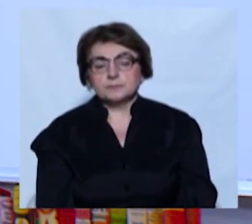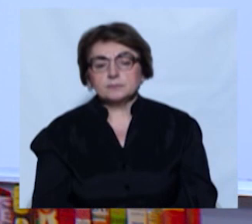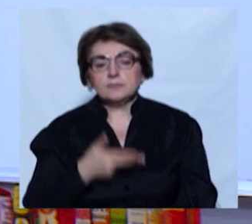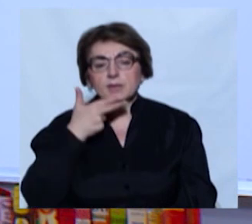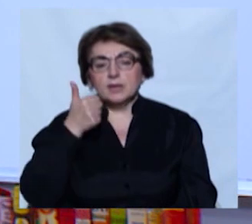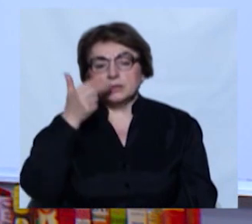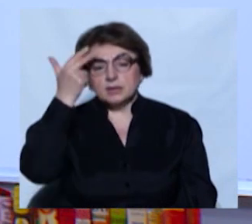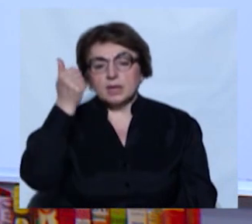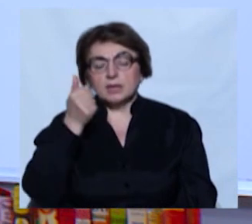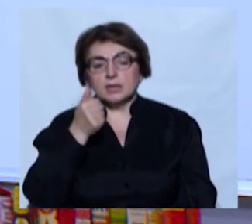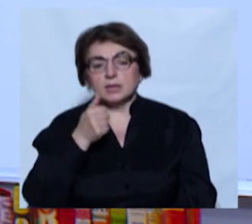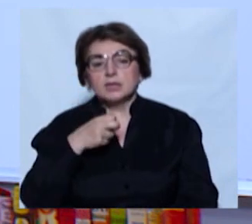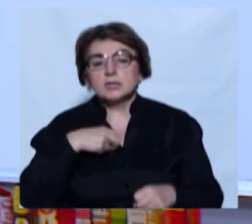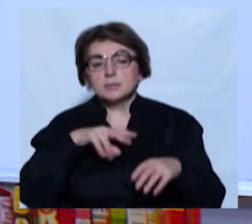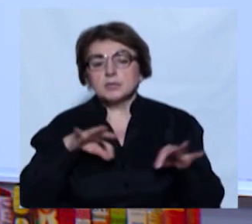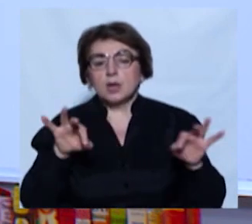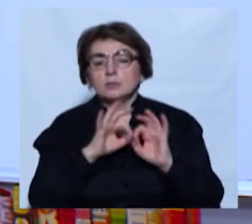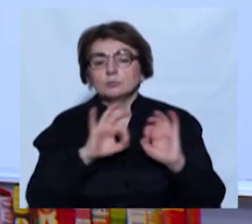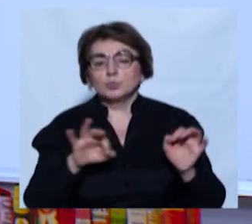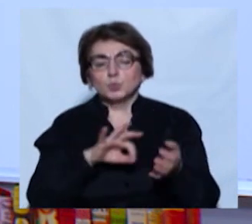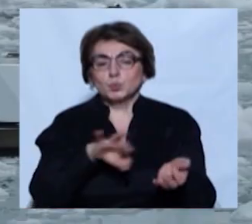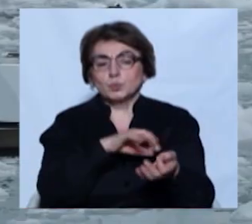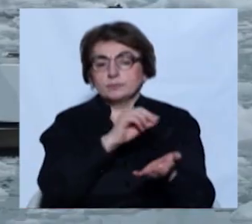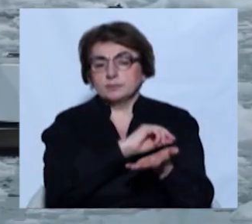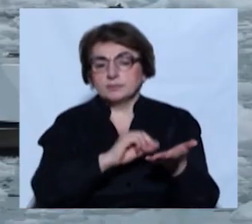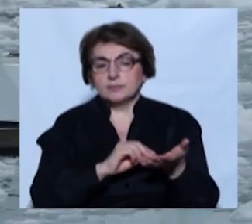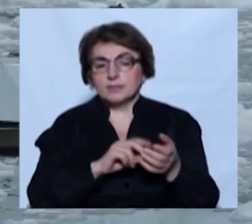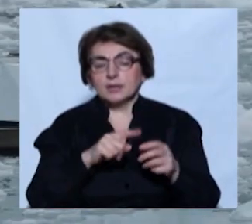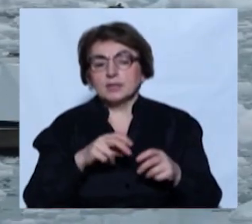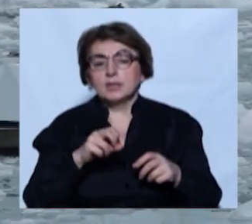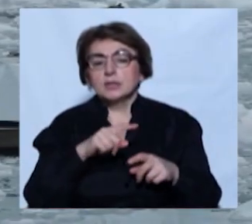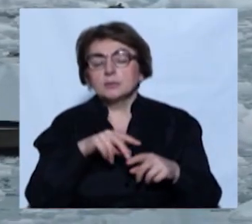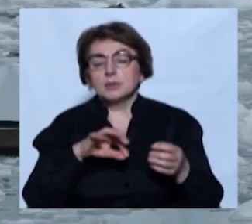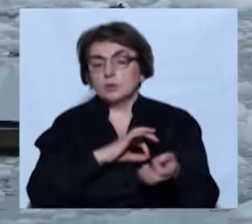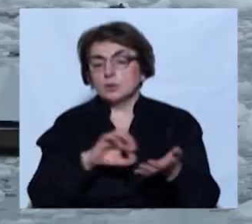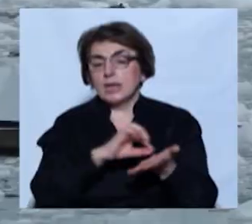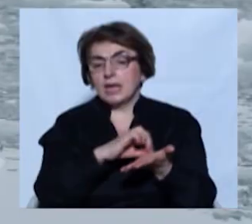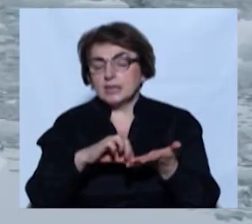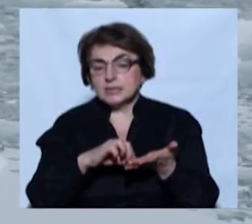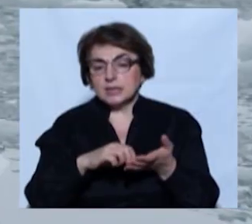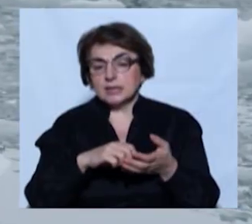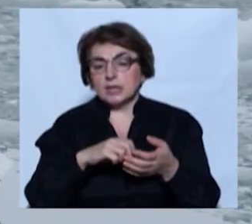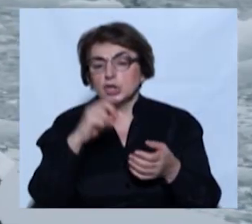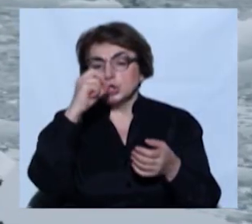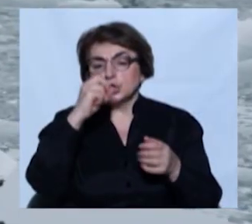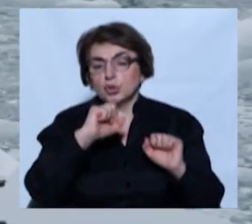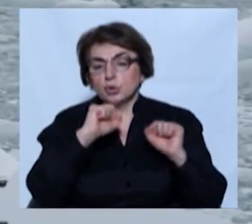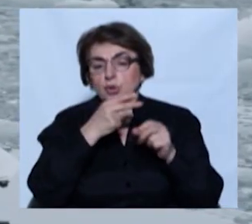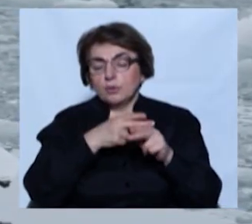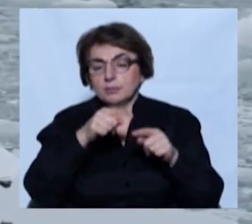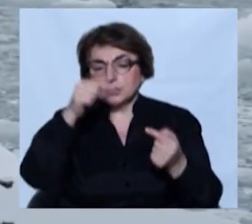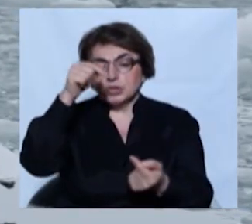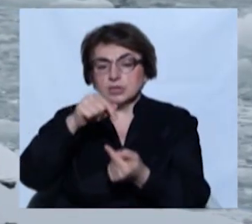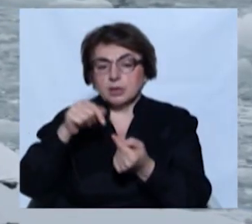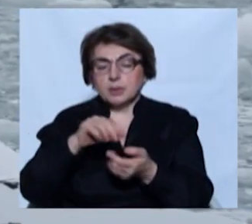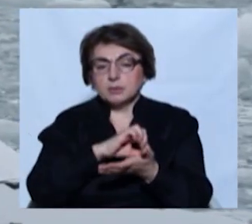იტალიელ კომპოზიტორს სთხოვეს, რომ შეესრულებინა არქტიკის ელეგია ნაწარმოები და ეს მოხდა სწორედ აი